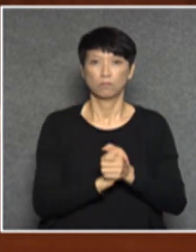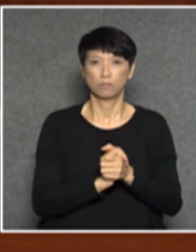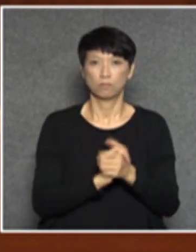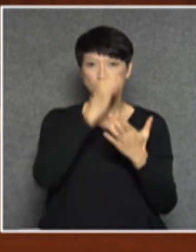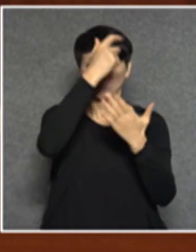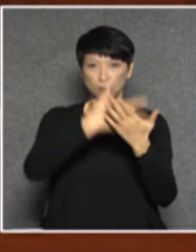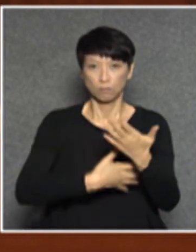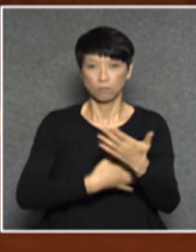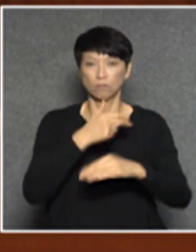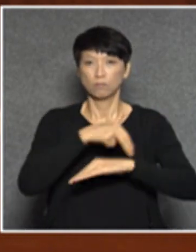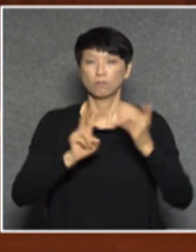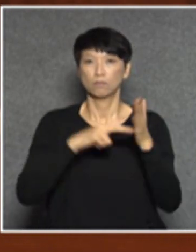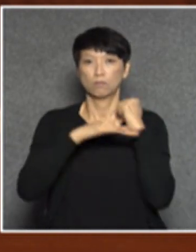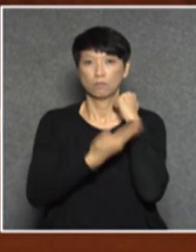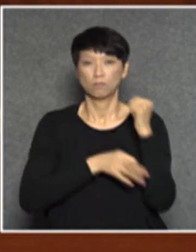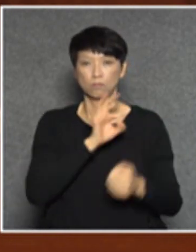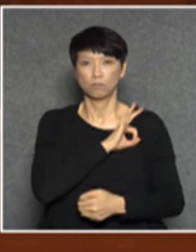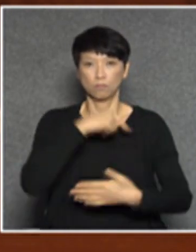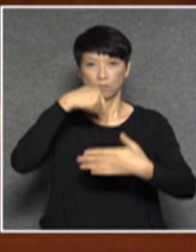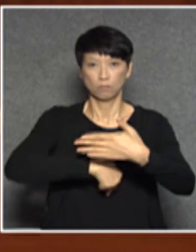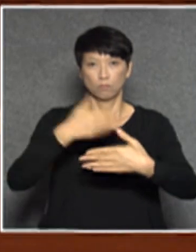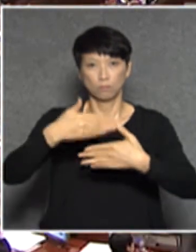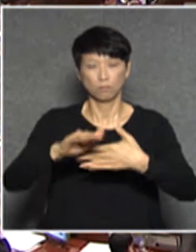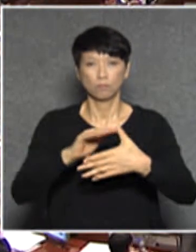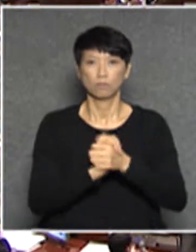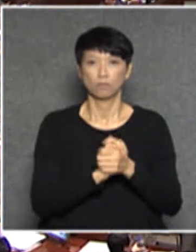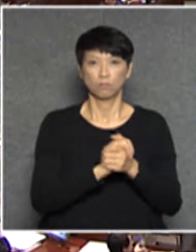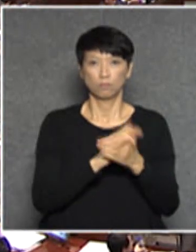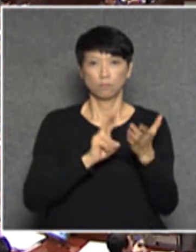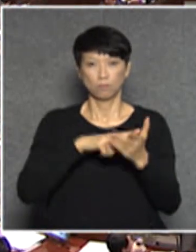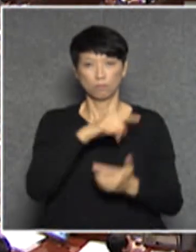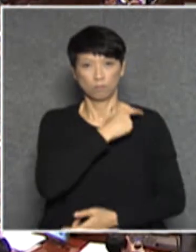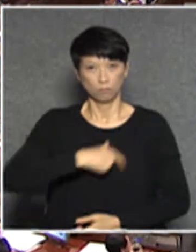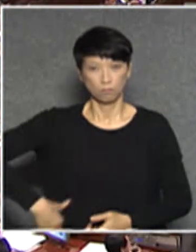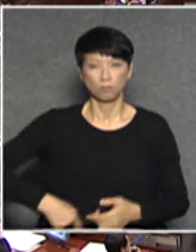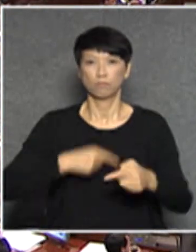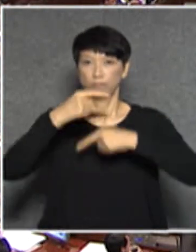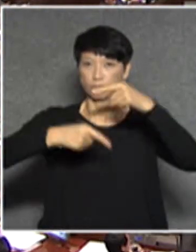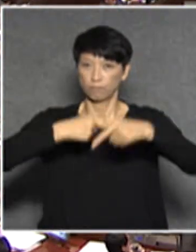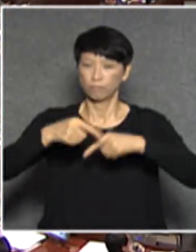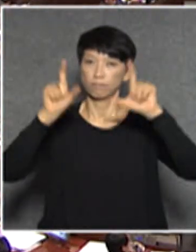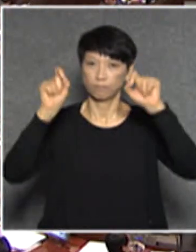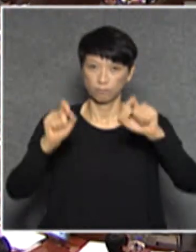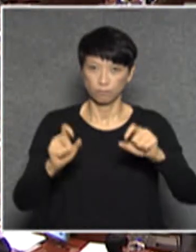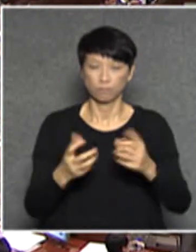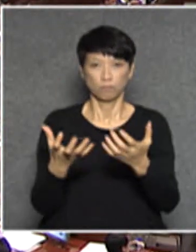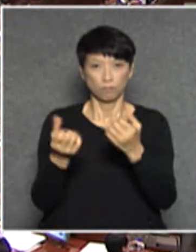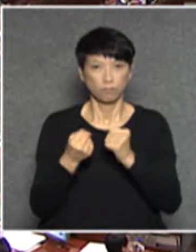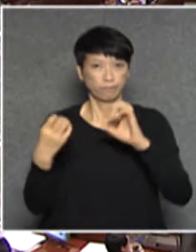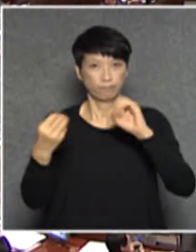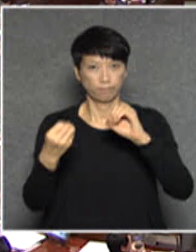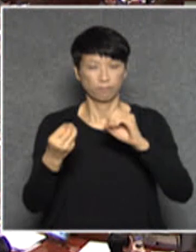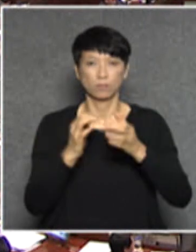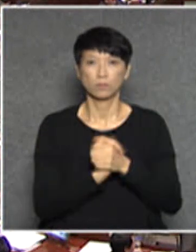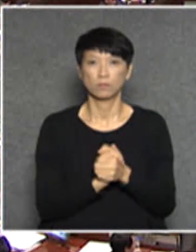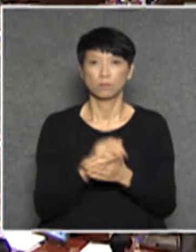在立法會的議事廳內外向立法會議員詳細交代，接受立法會的質詢，並且願